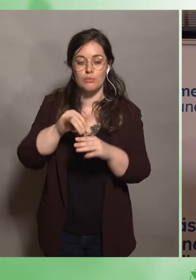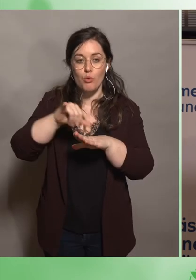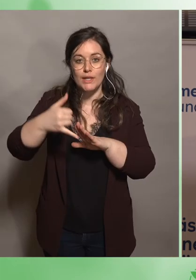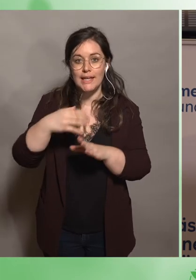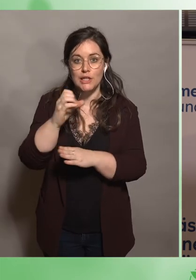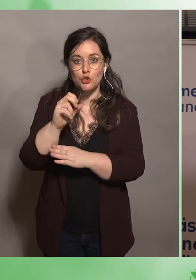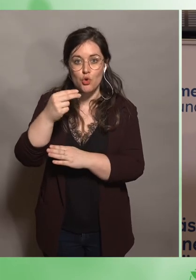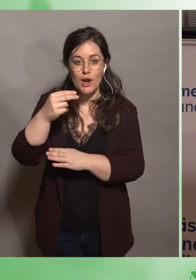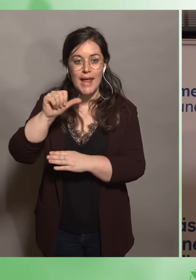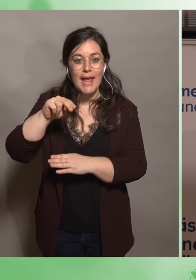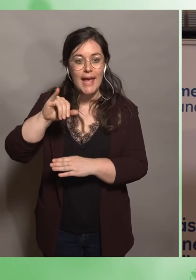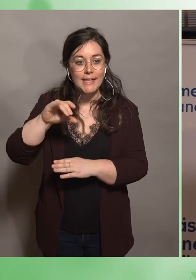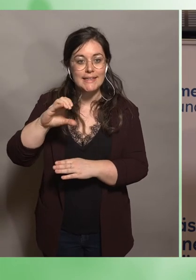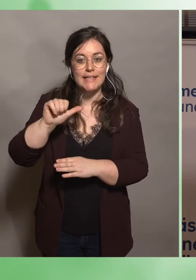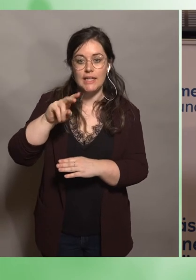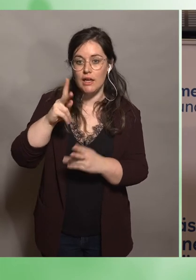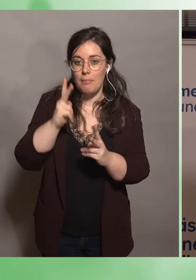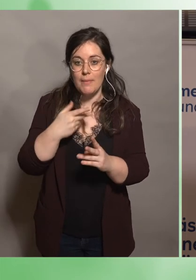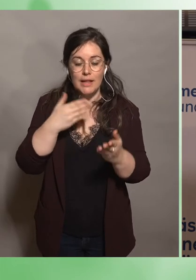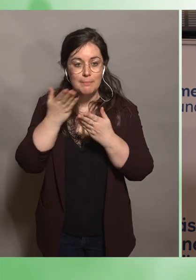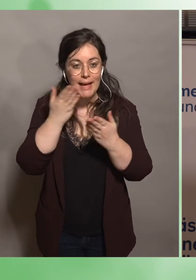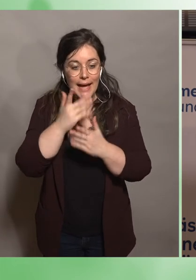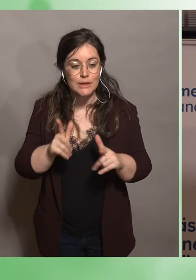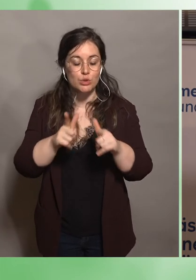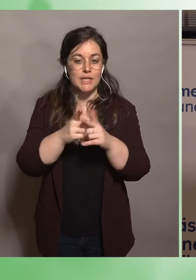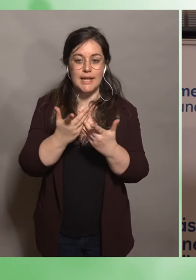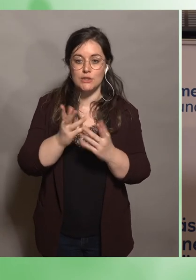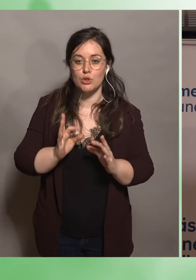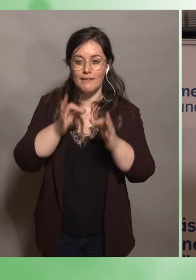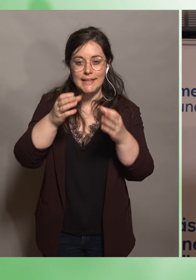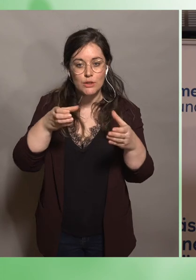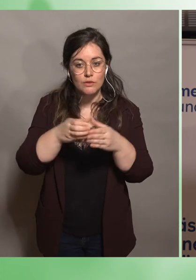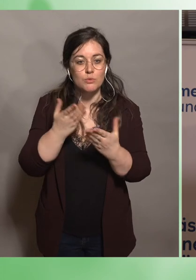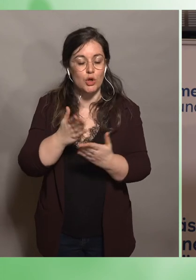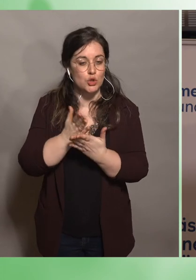können Beratungsleistungen sein, wie den Qualifizierungsverbund, den